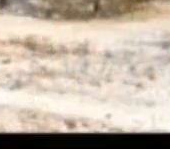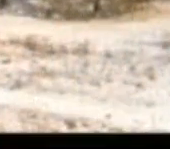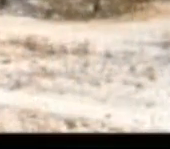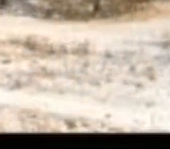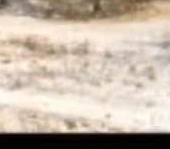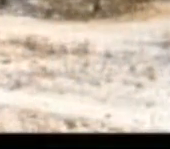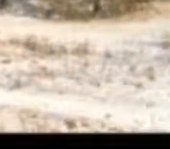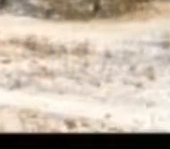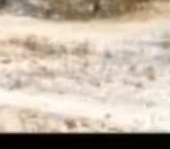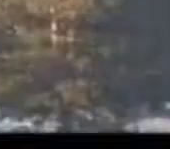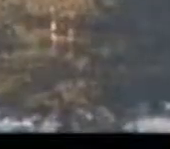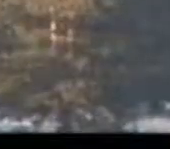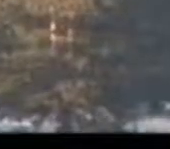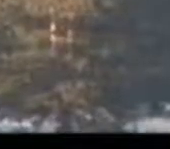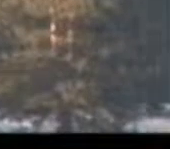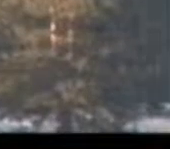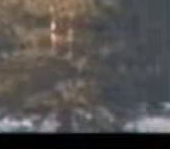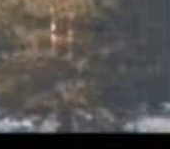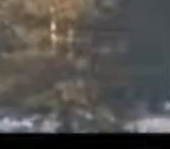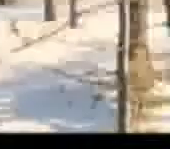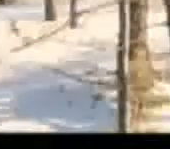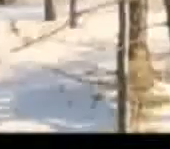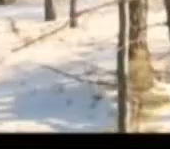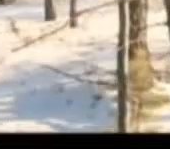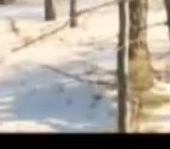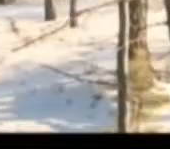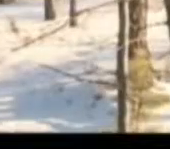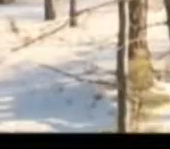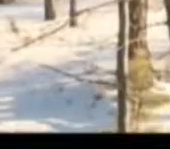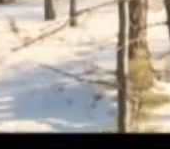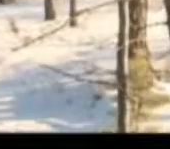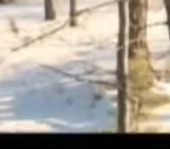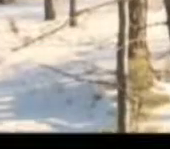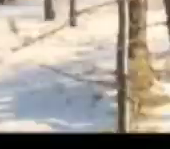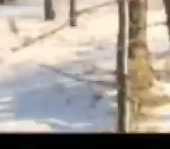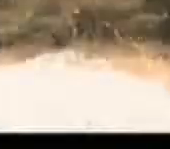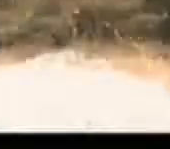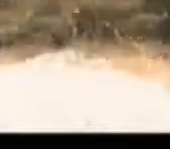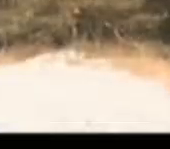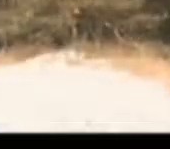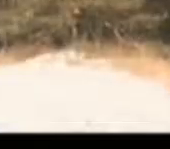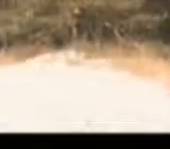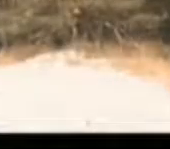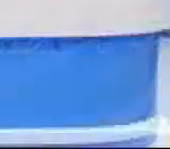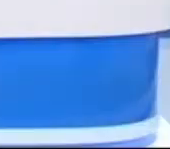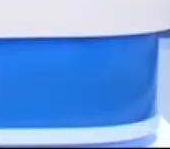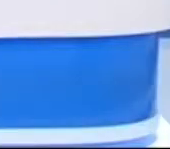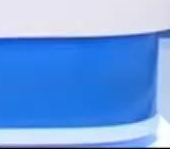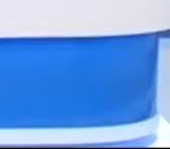Шырша кесу қылмыстық жауапкершілік. Өңір орманшылары жаңа жыл қарсаңында осында ескерту жасауда.